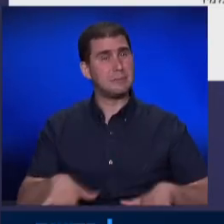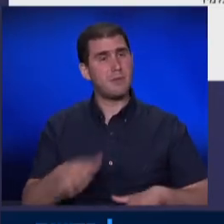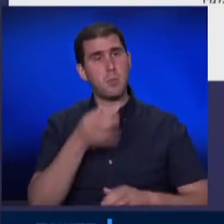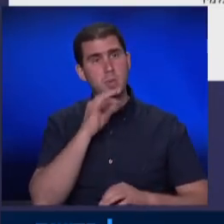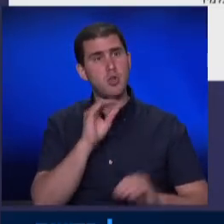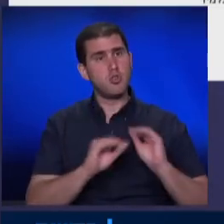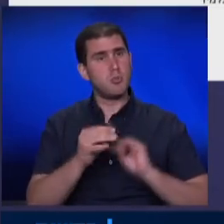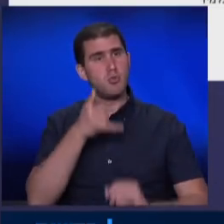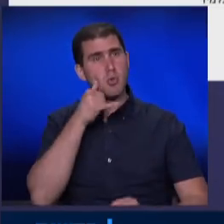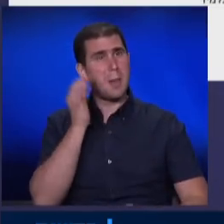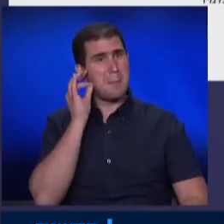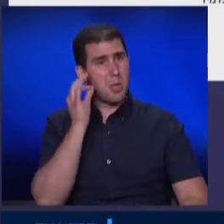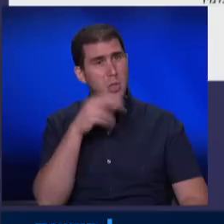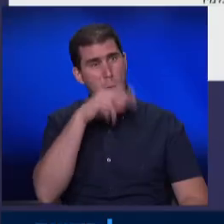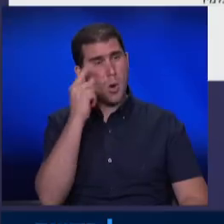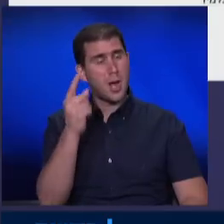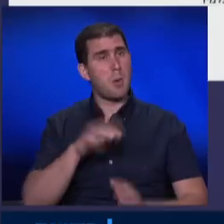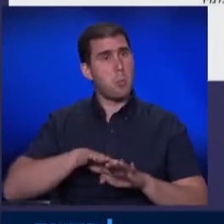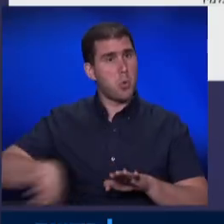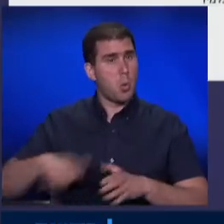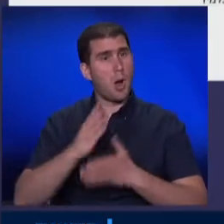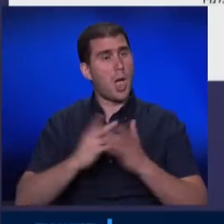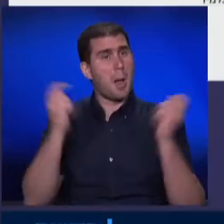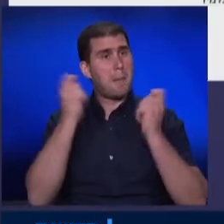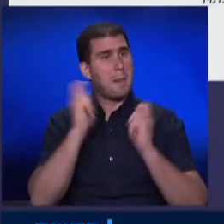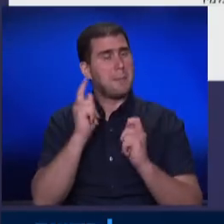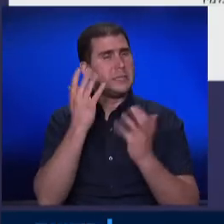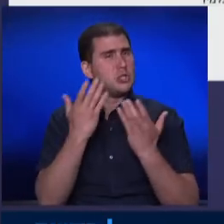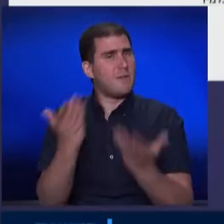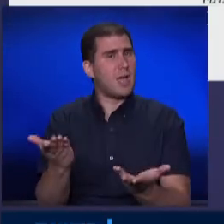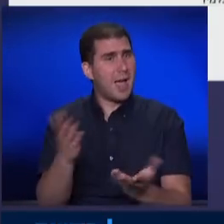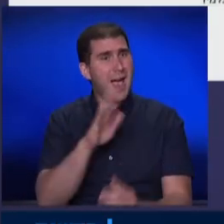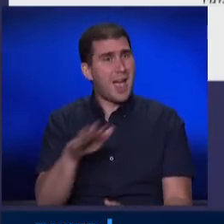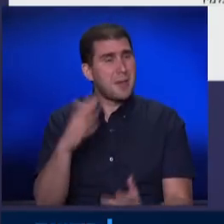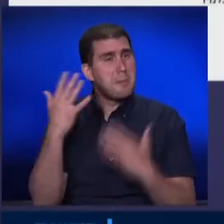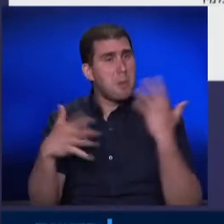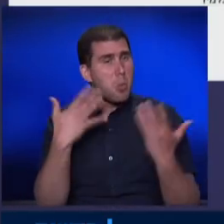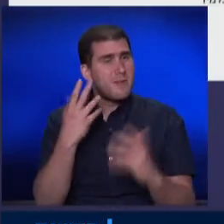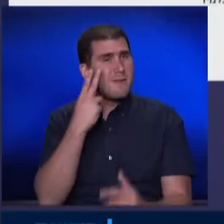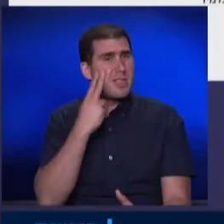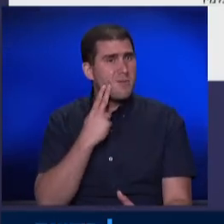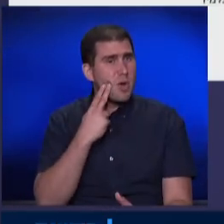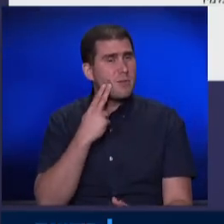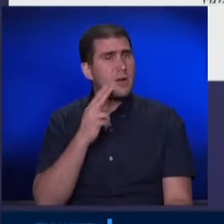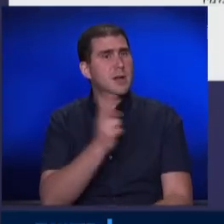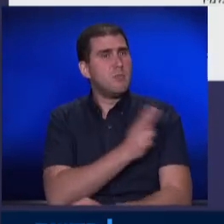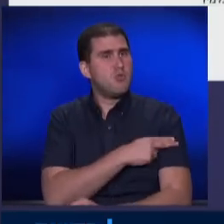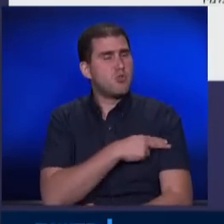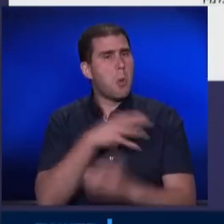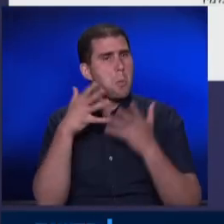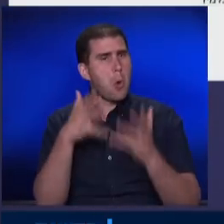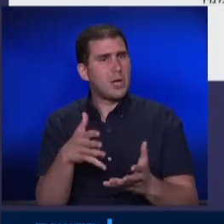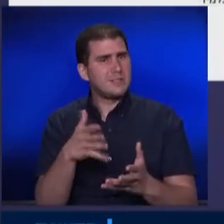שימוש בשירותי בנות. ההורים מודרו, חלקם בהלם, מי בכלל סופר אותם? הילדים מבולבלים ונבוכים, המשטור